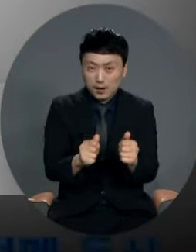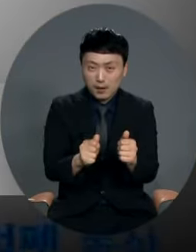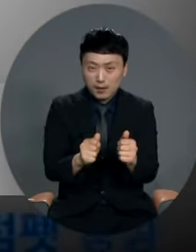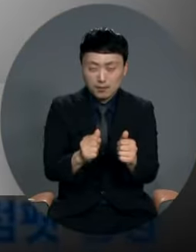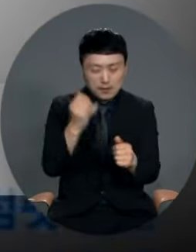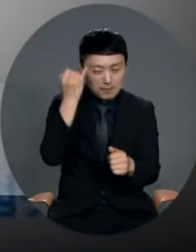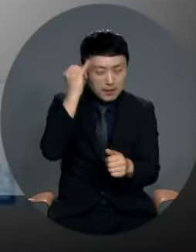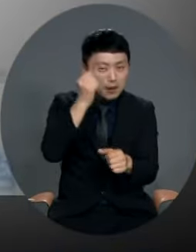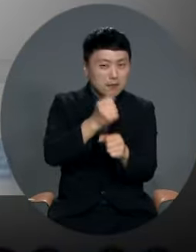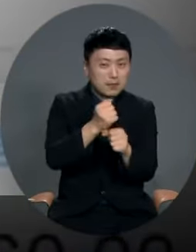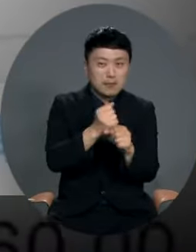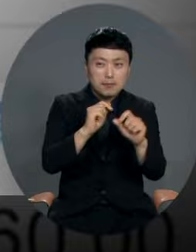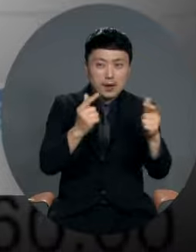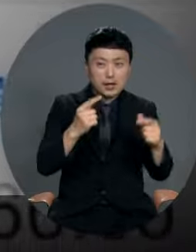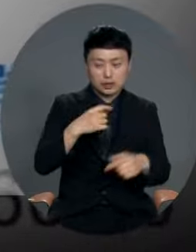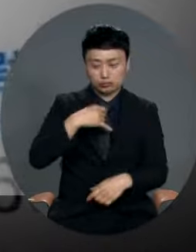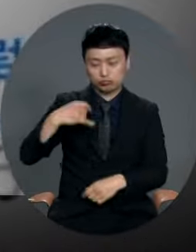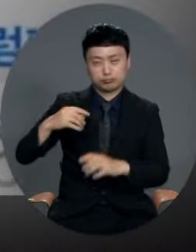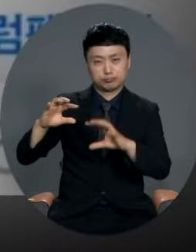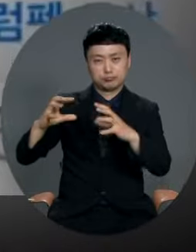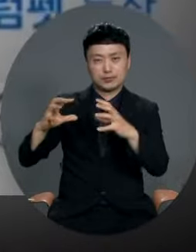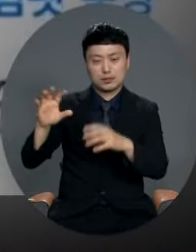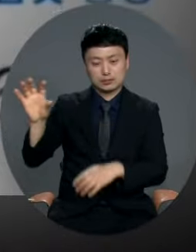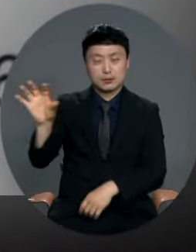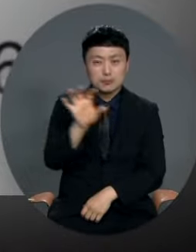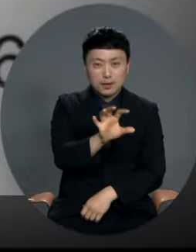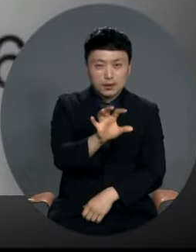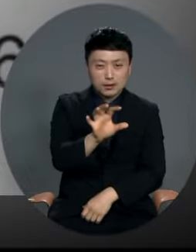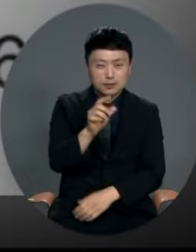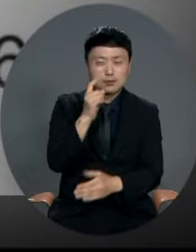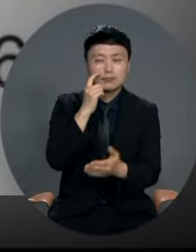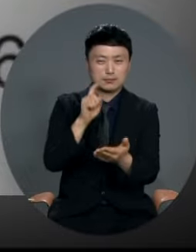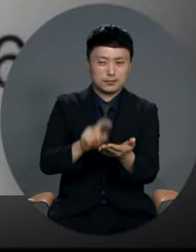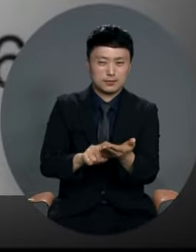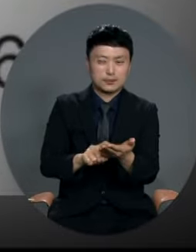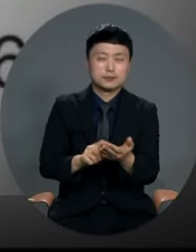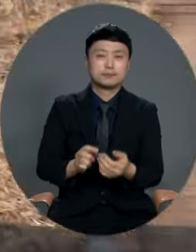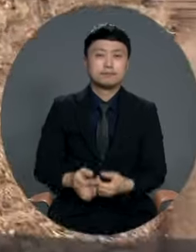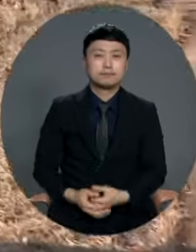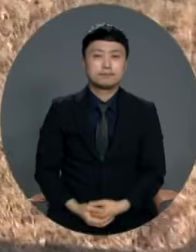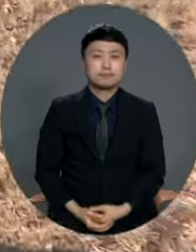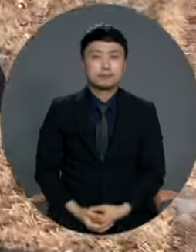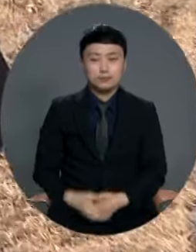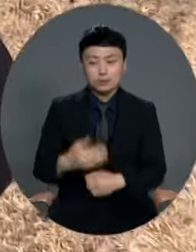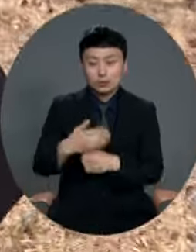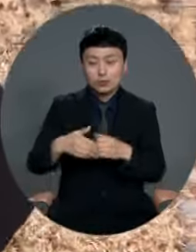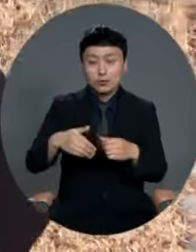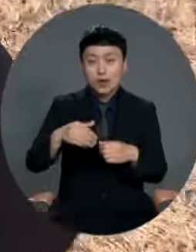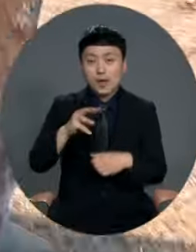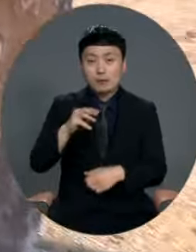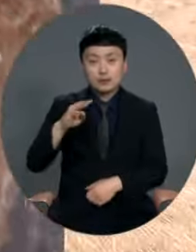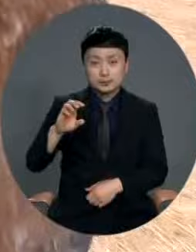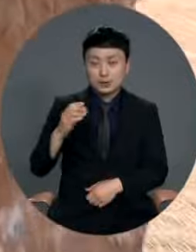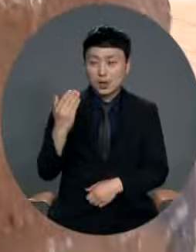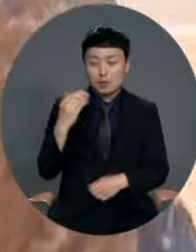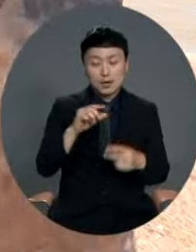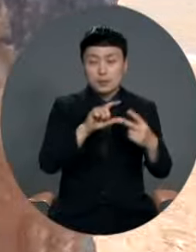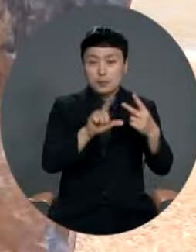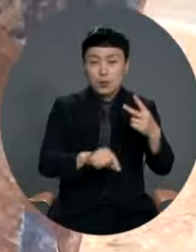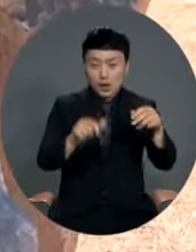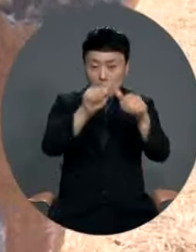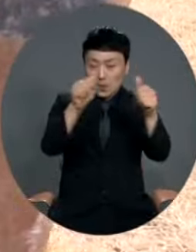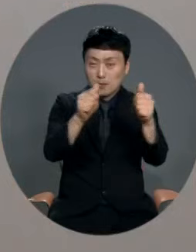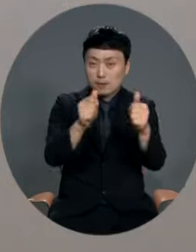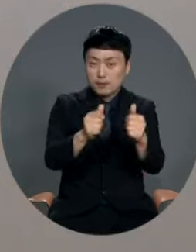된조각상들이 창작품이아니라 중국에서수입한복제품이라고자백했다고밝혔다.지난 2월,대구MBC는